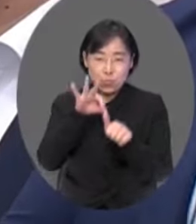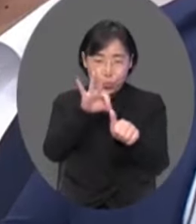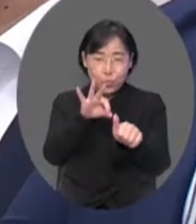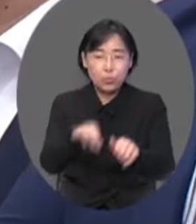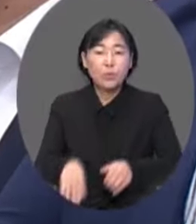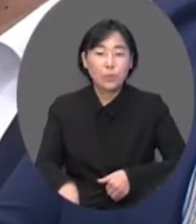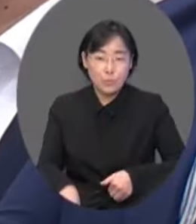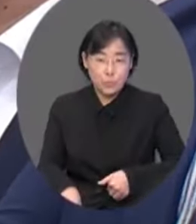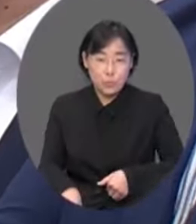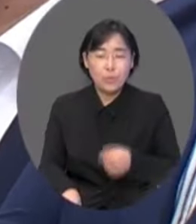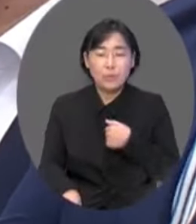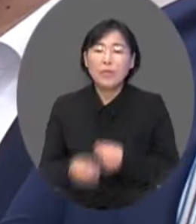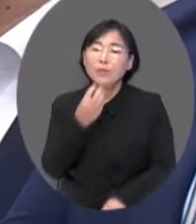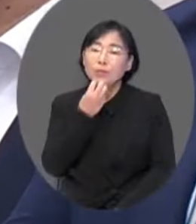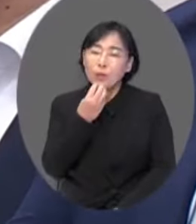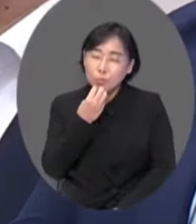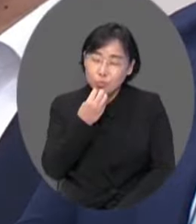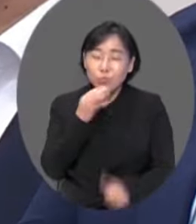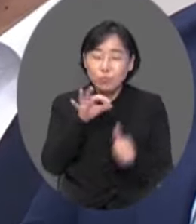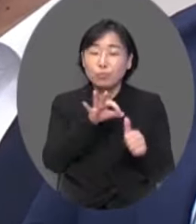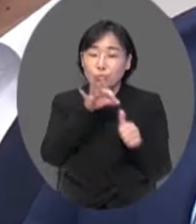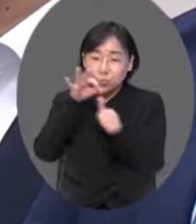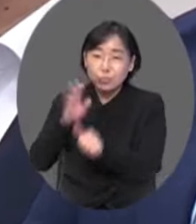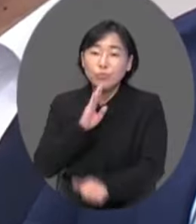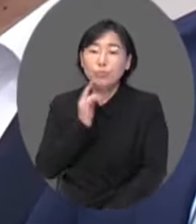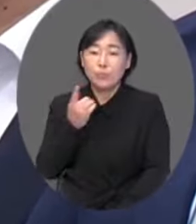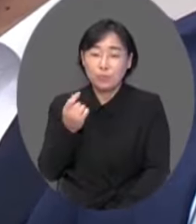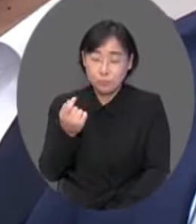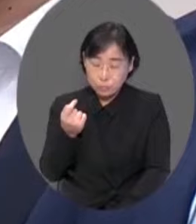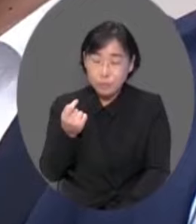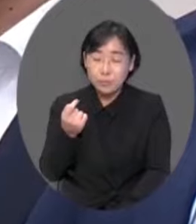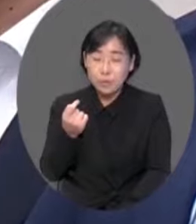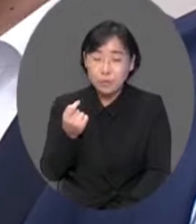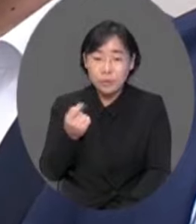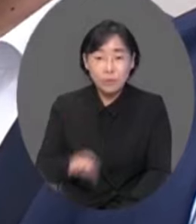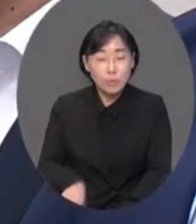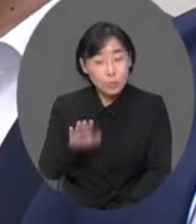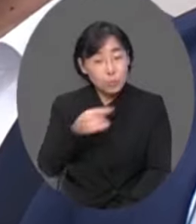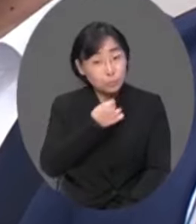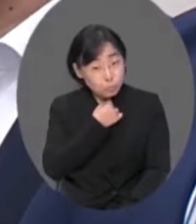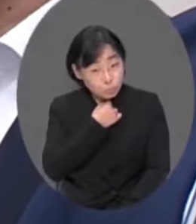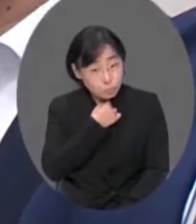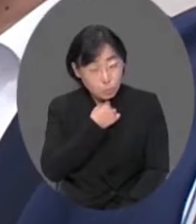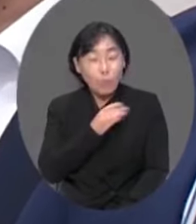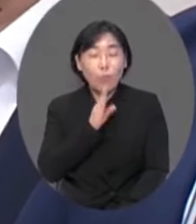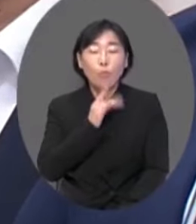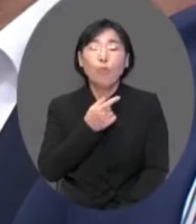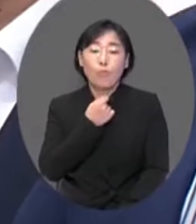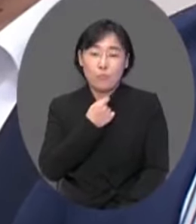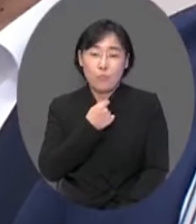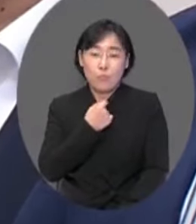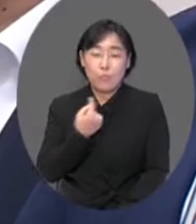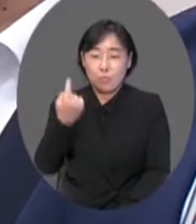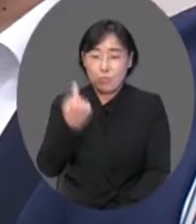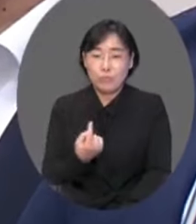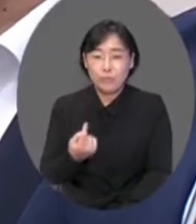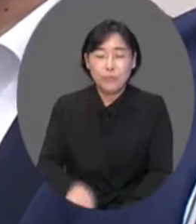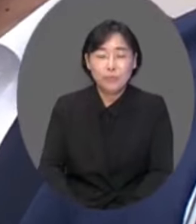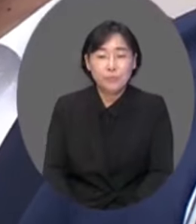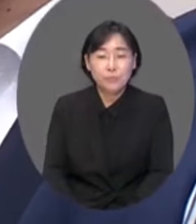어차피 제가 서울 쪽으로 인사이동 대상자였기 때문에 기왕 할 것도 새로 본인이 희망했습니까? 네, 맞습니다. 와서 무슨 일을